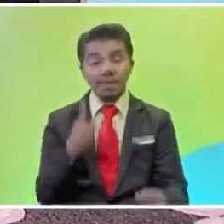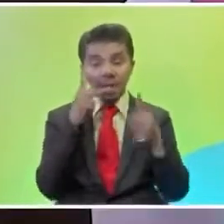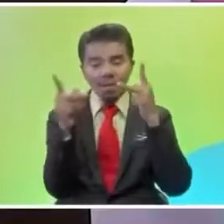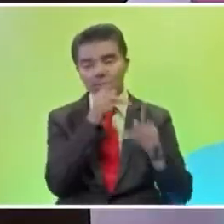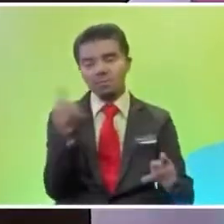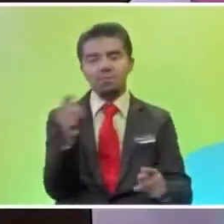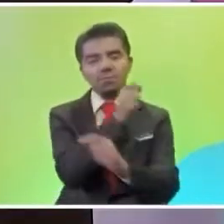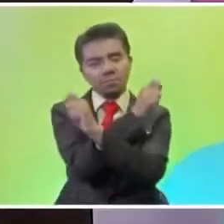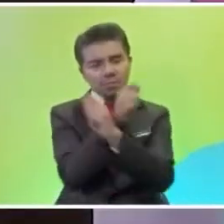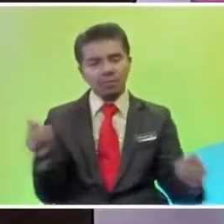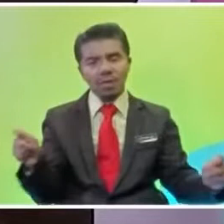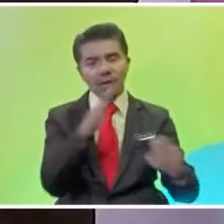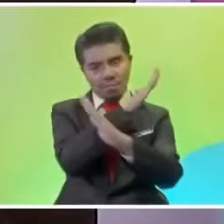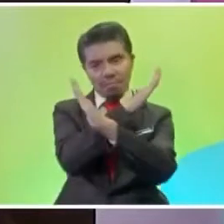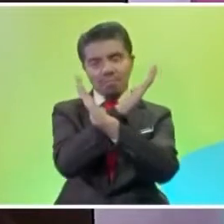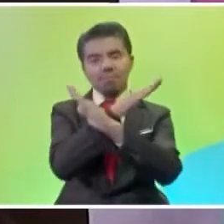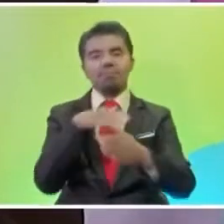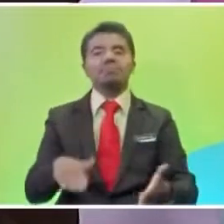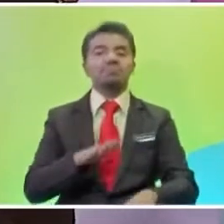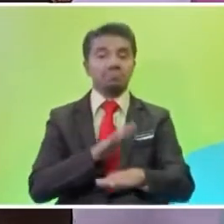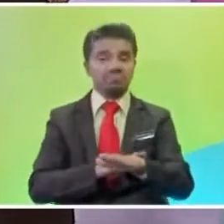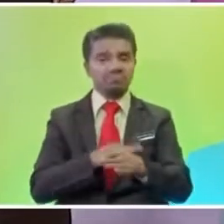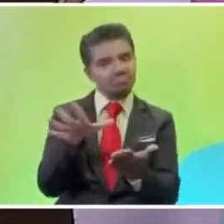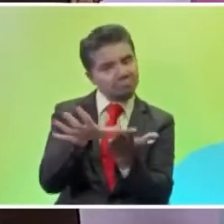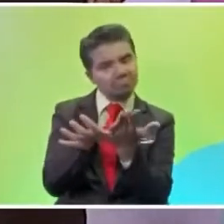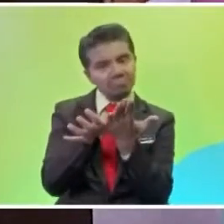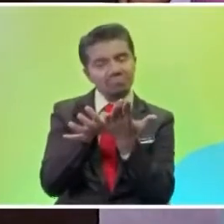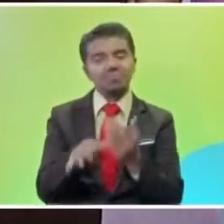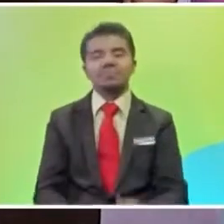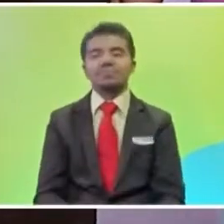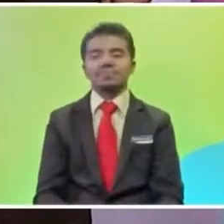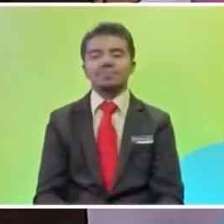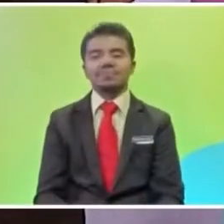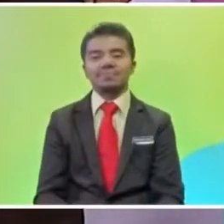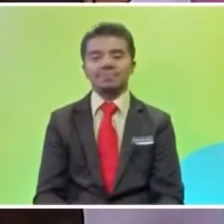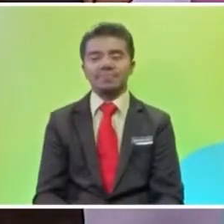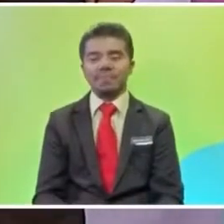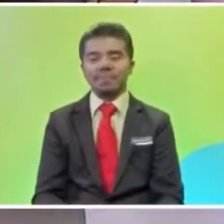yang seterusnya yang baik oke silakan kita lihat yang ini pula